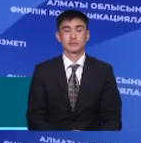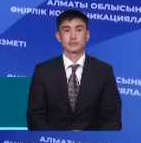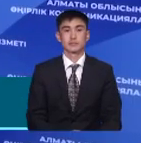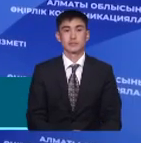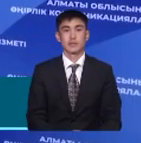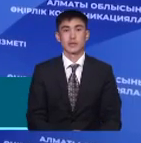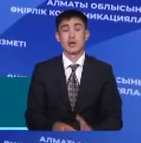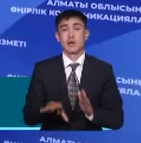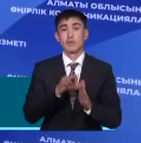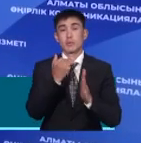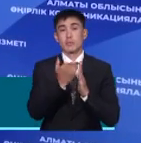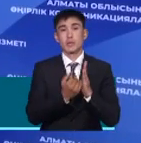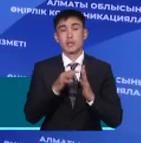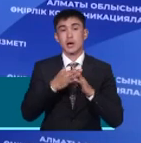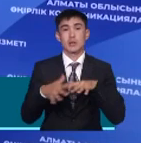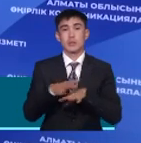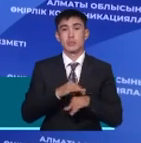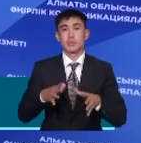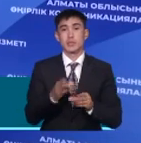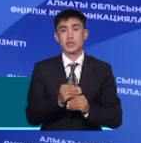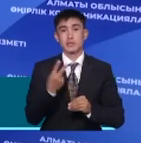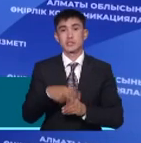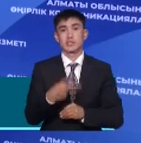В предвыборной программе «Халық пен бірге» на